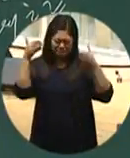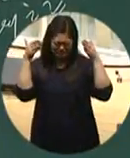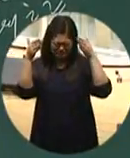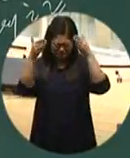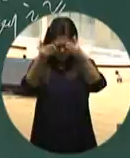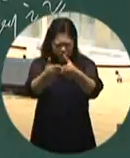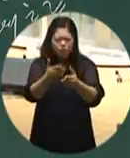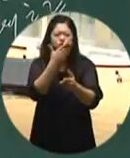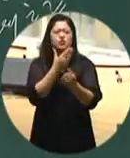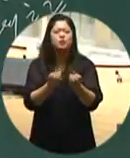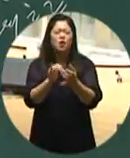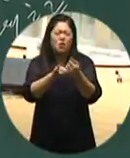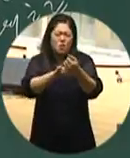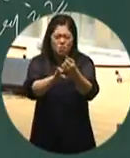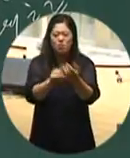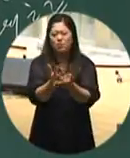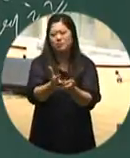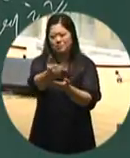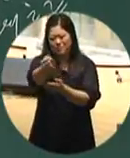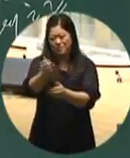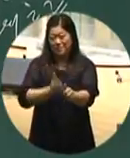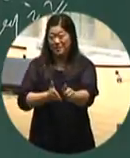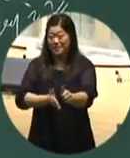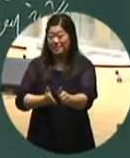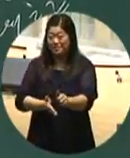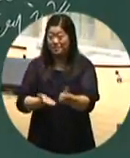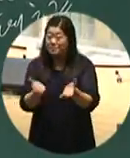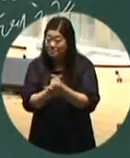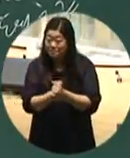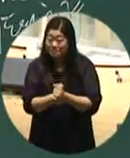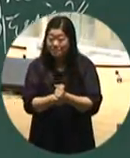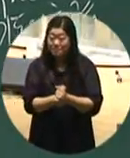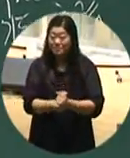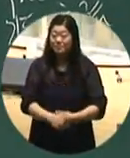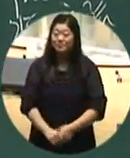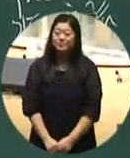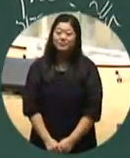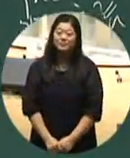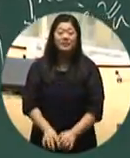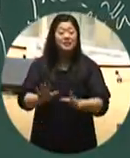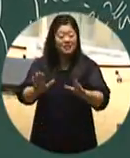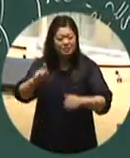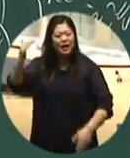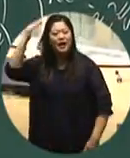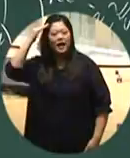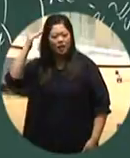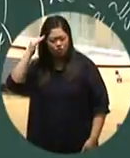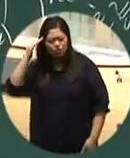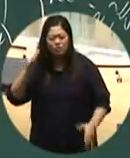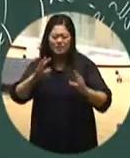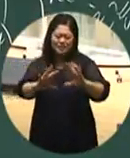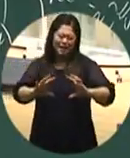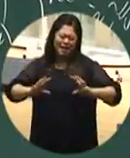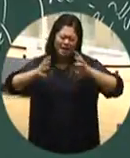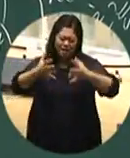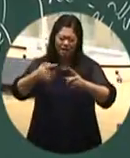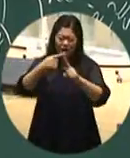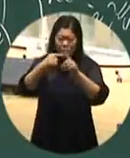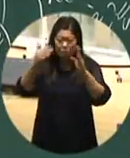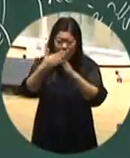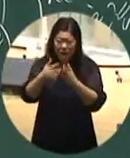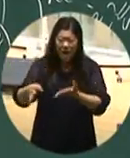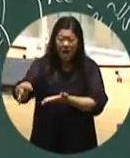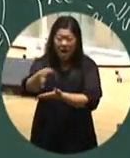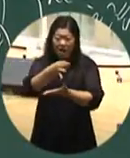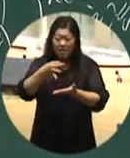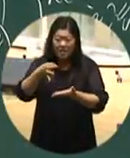for yourself that blessing that God wants to give you through all in. 지금 한국 교회, 세계 교회 다 헌금 보자기 안 돌리 보세요. 헌금 반도